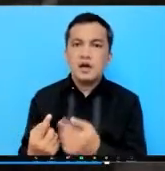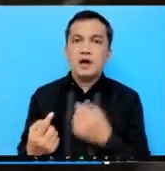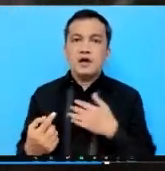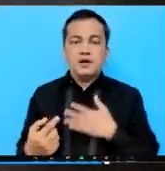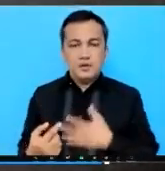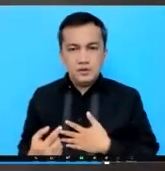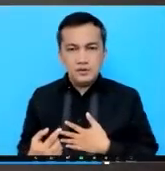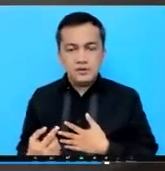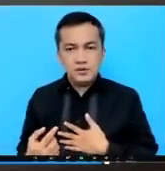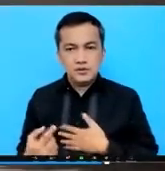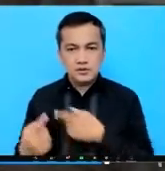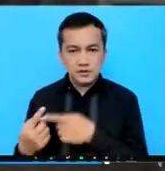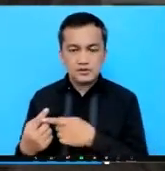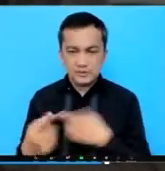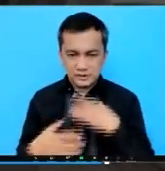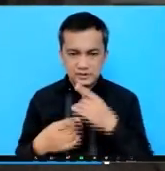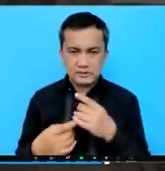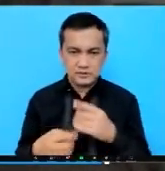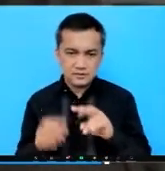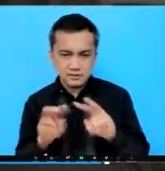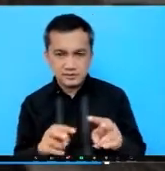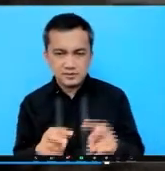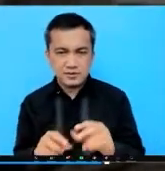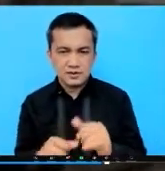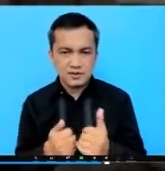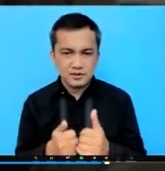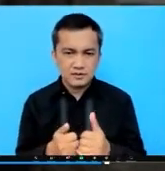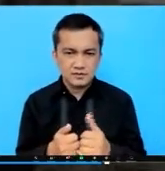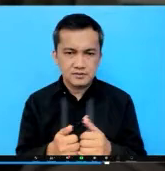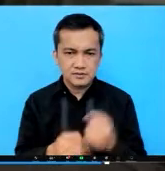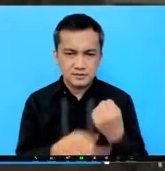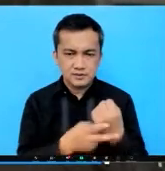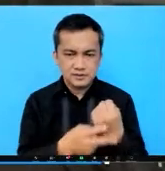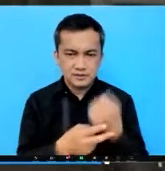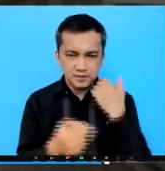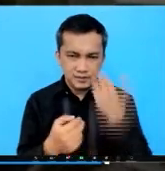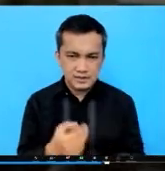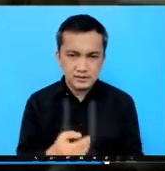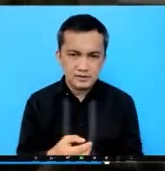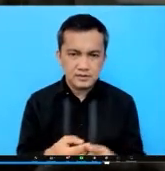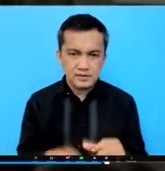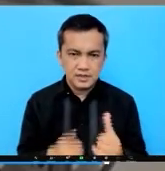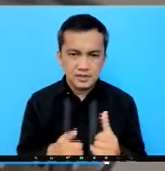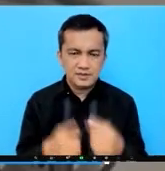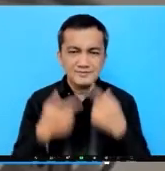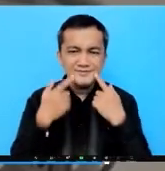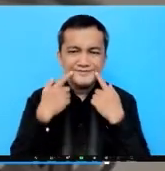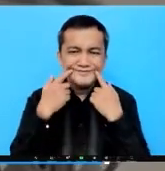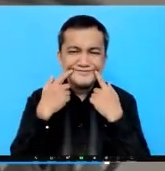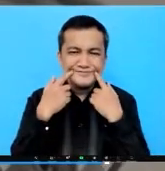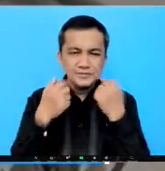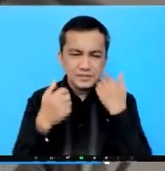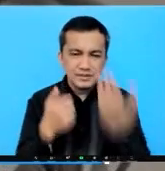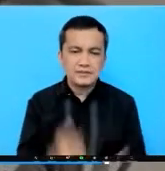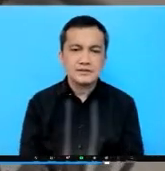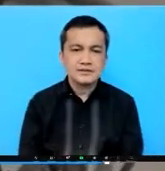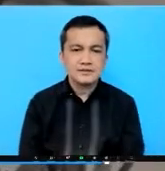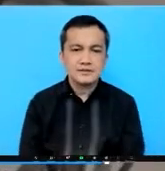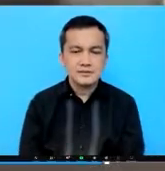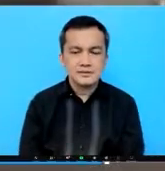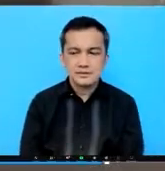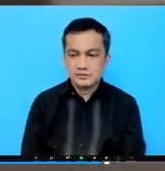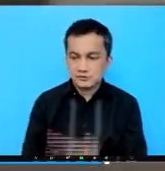ng interest ako kasi nakita ko kung paano nila i-preserve yung patay, paano nila pangitiin yung patay. Kwento ni